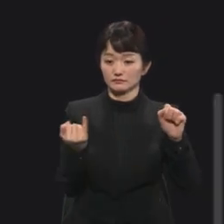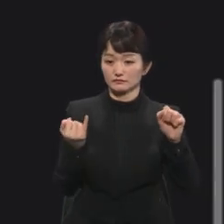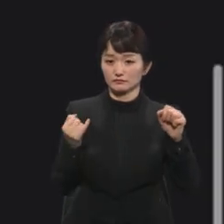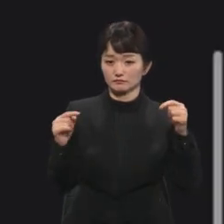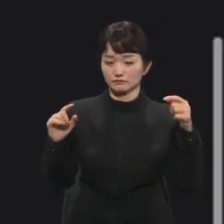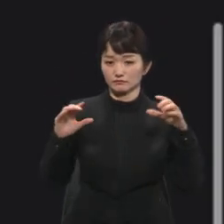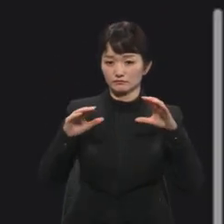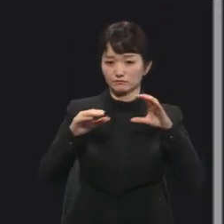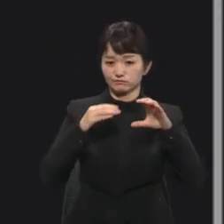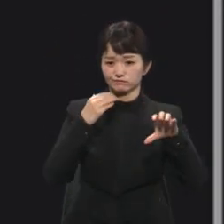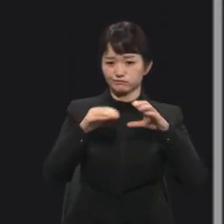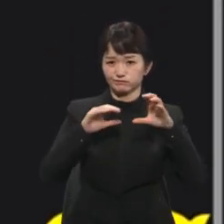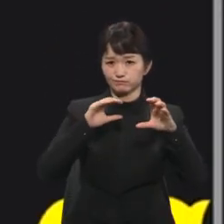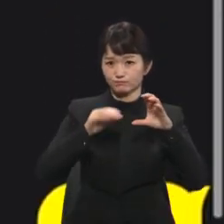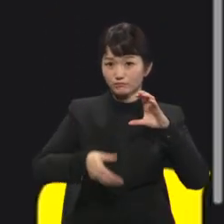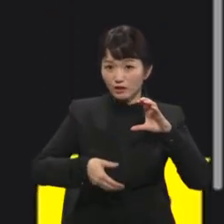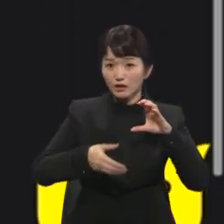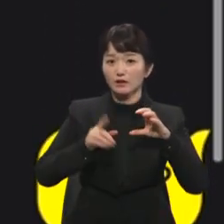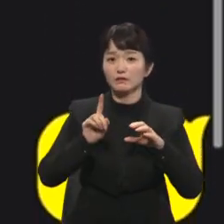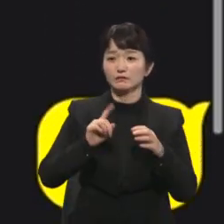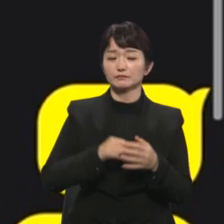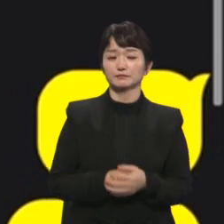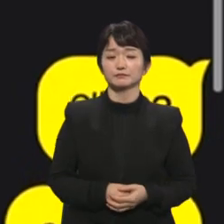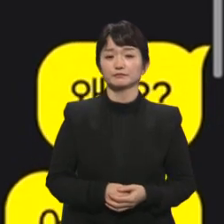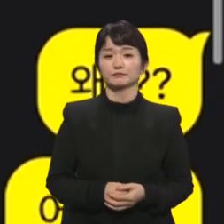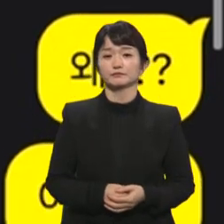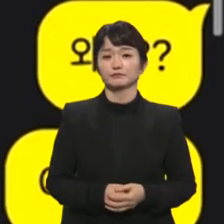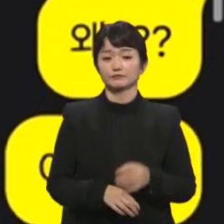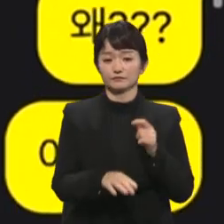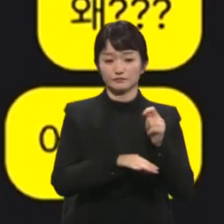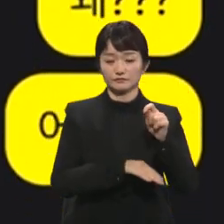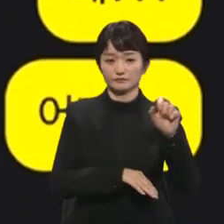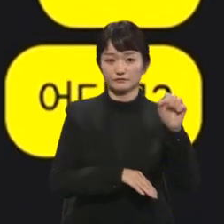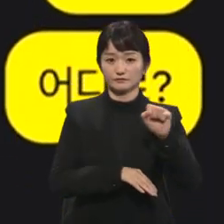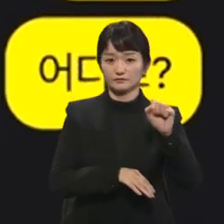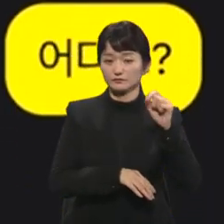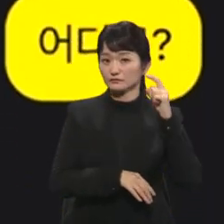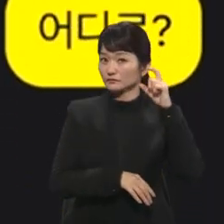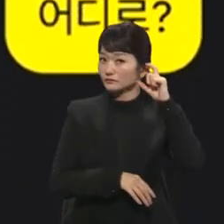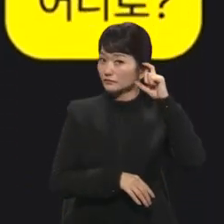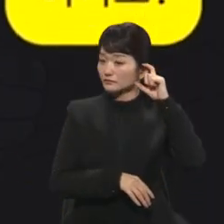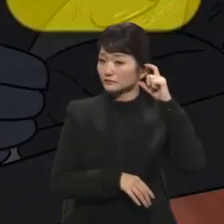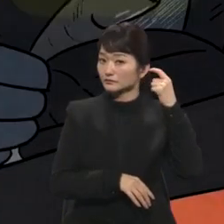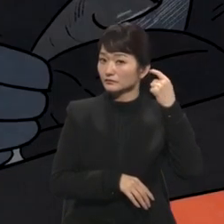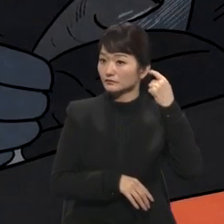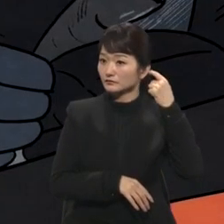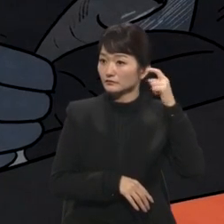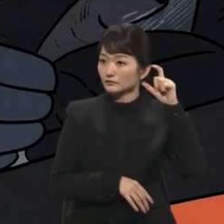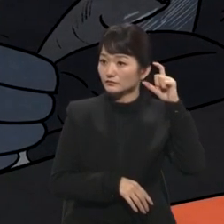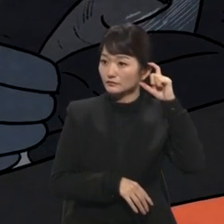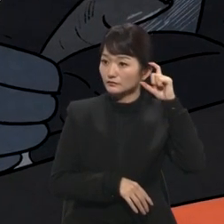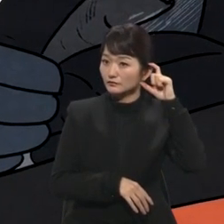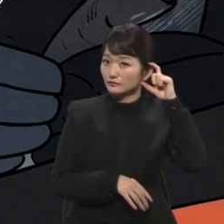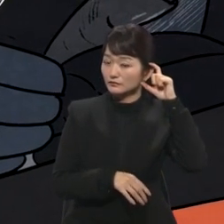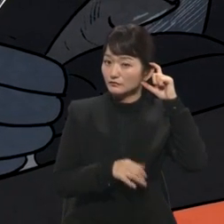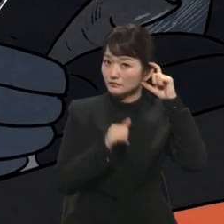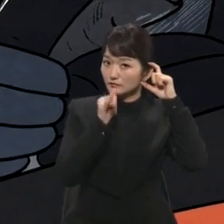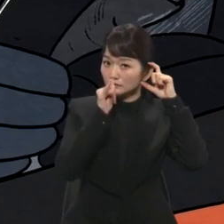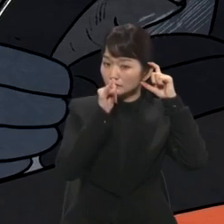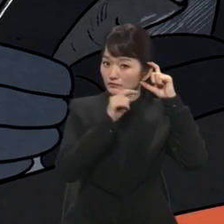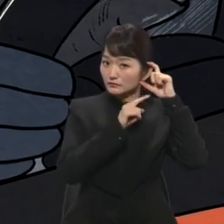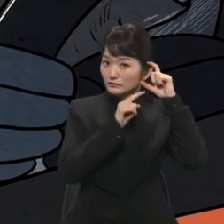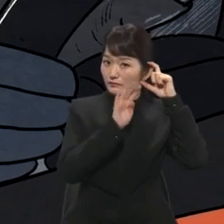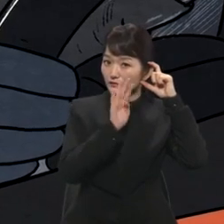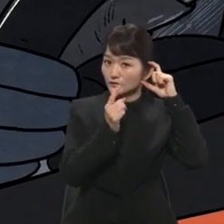됐죠 지금 우리 사파에도 보시면은 택시 기사의 귀에 좀 하얗게 처리된 부분이 보일 수가 있는데 저것이